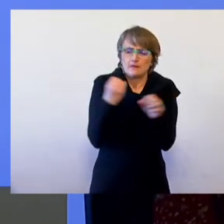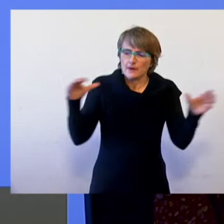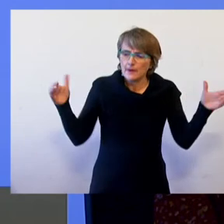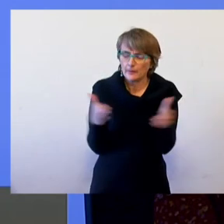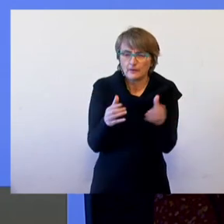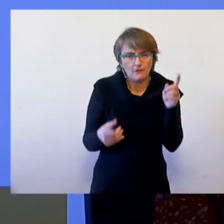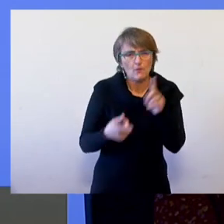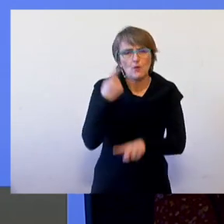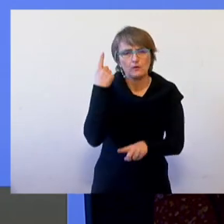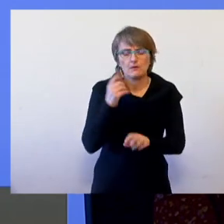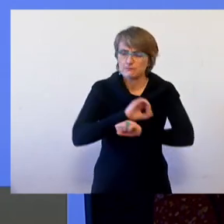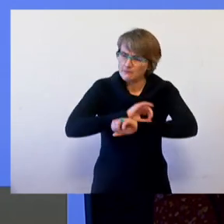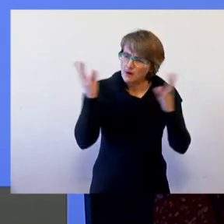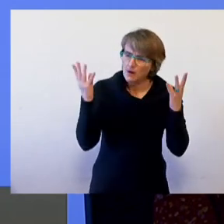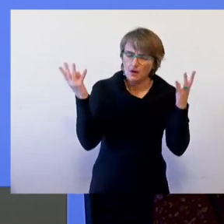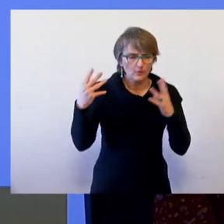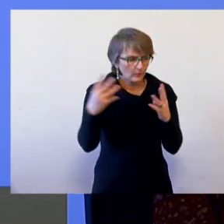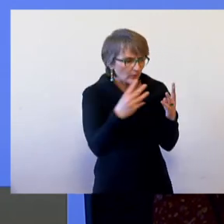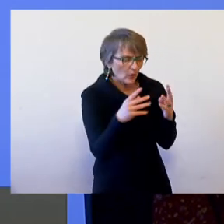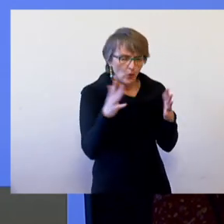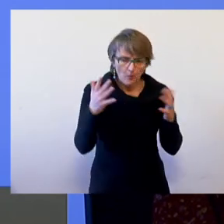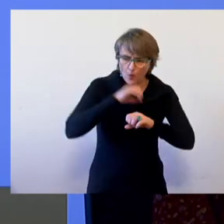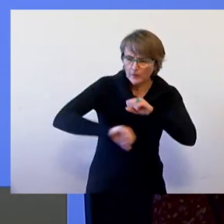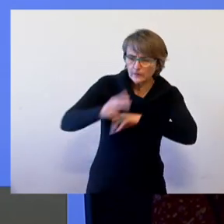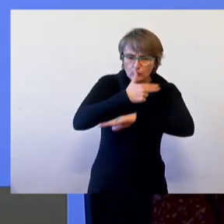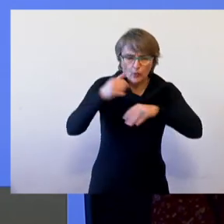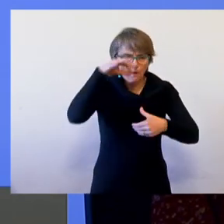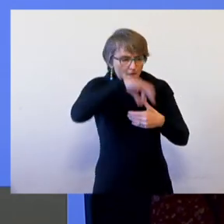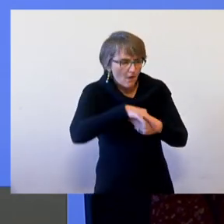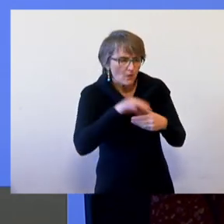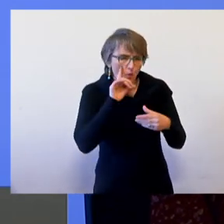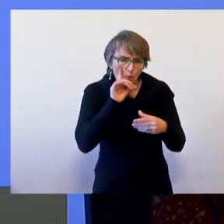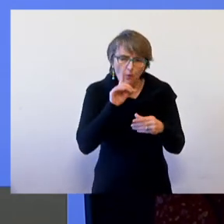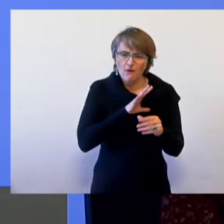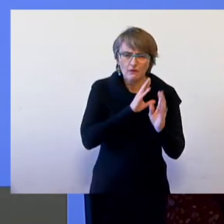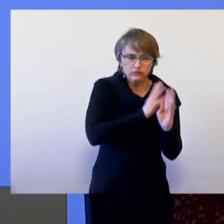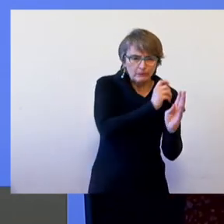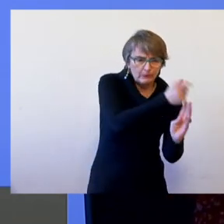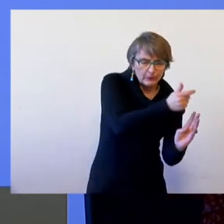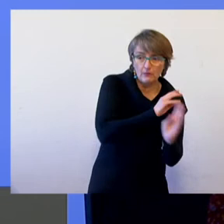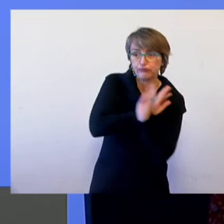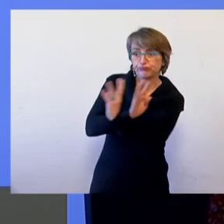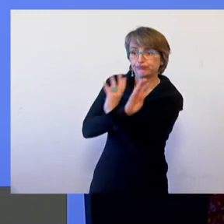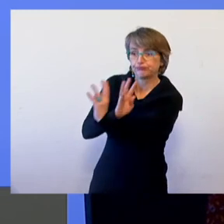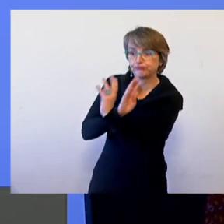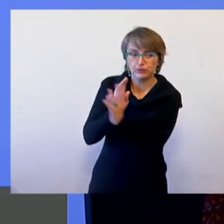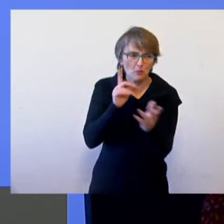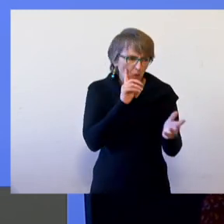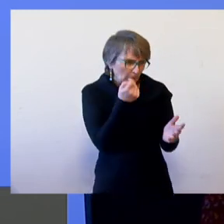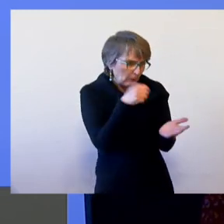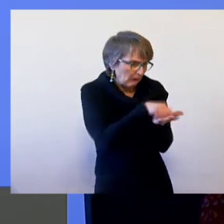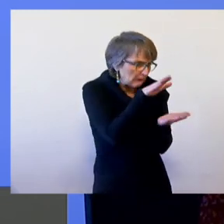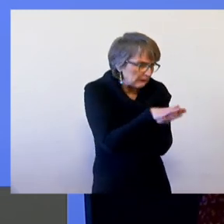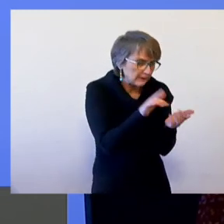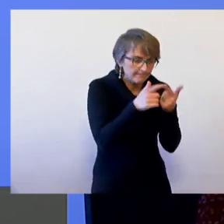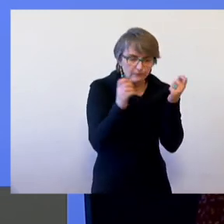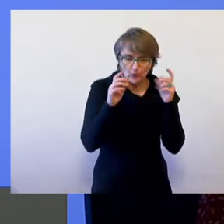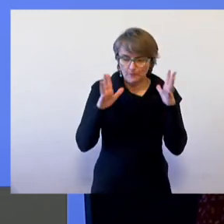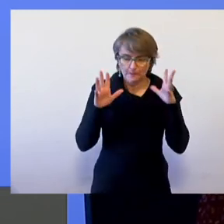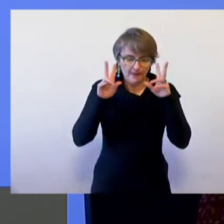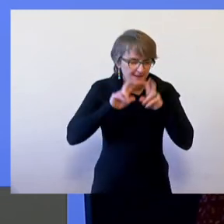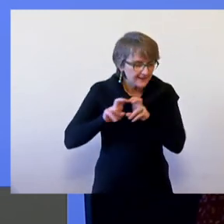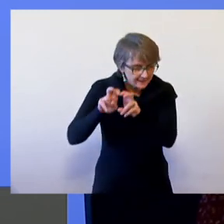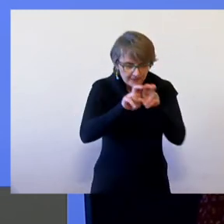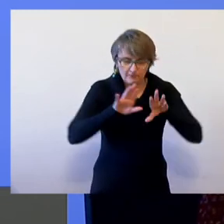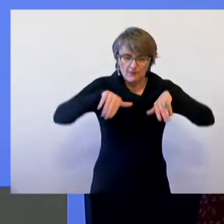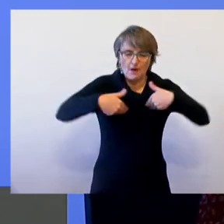d'être posé, carte sur table, carte des bureaux de vote, pourquoi, quels sont les facteurs qui font qu'il y a faible inscription, et donc on le délibérera